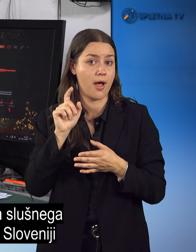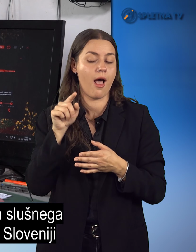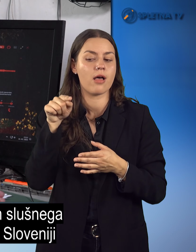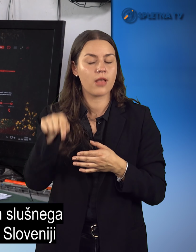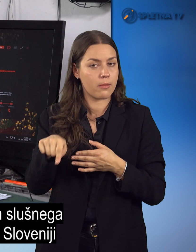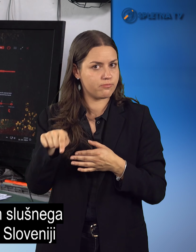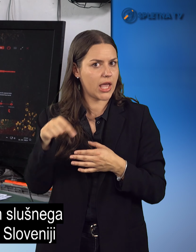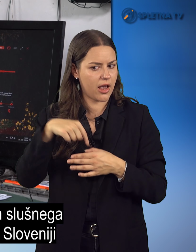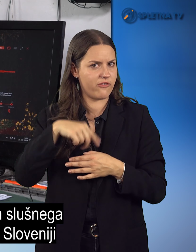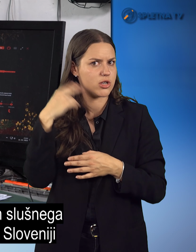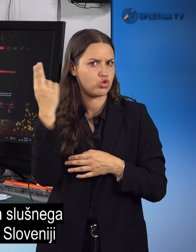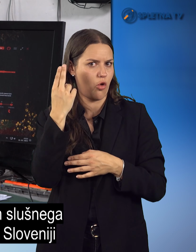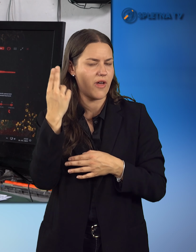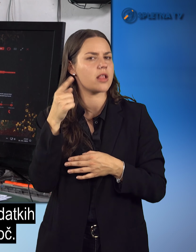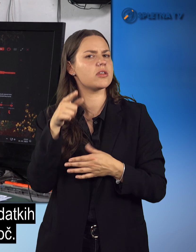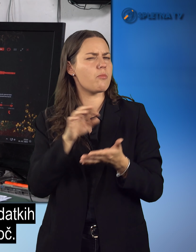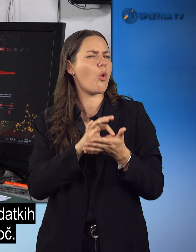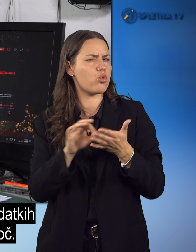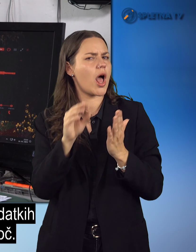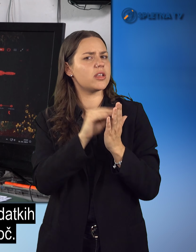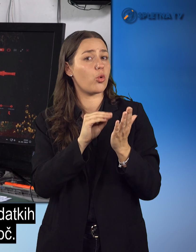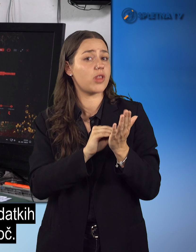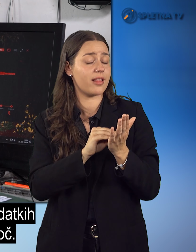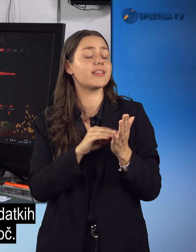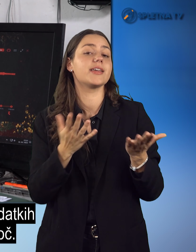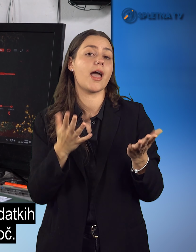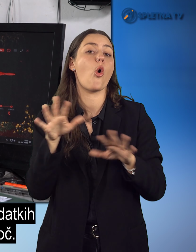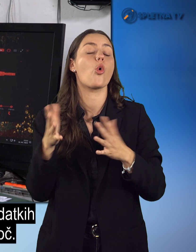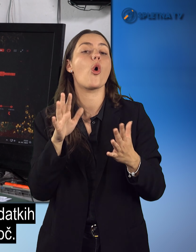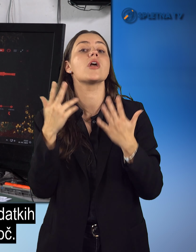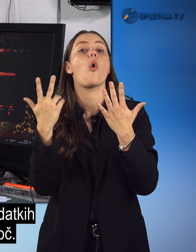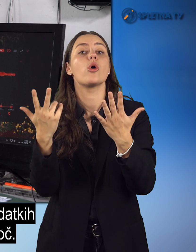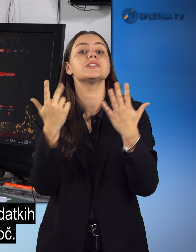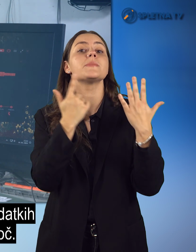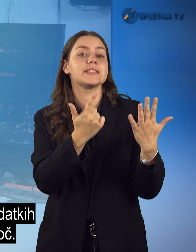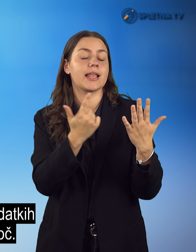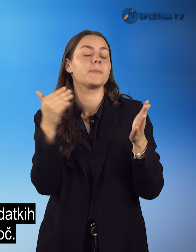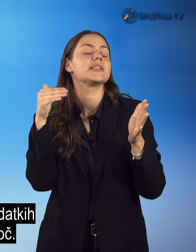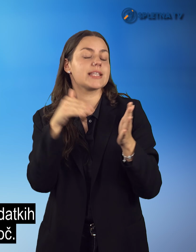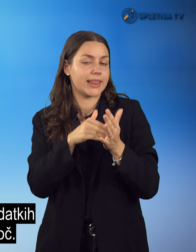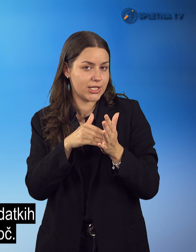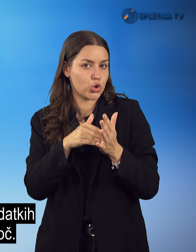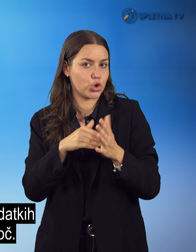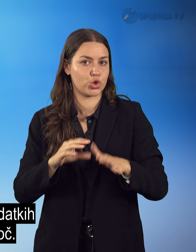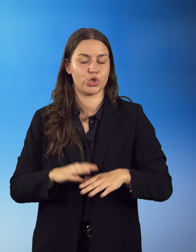Teh je v Sloveniji po uradnih podatkih okoli 78 tisoč.